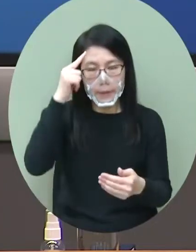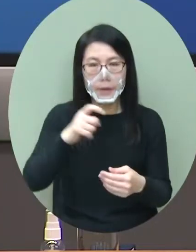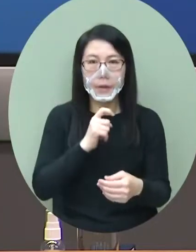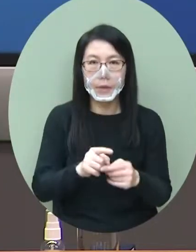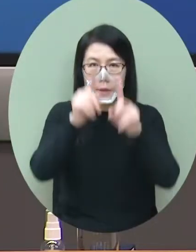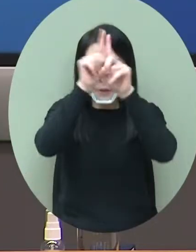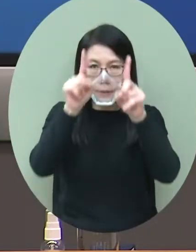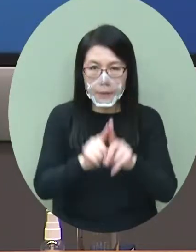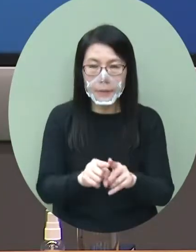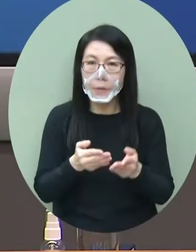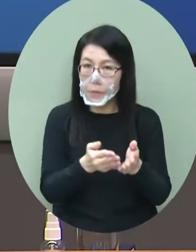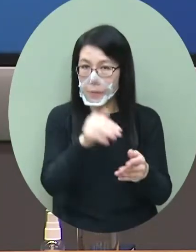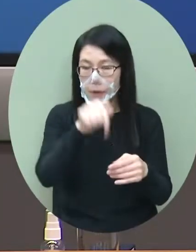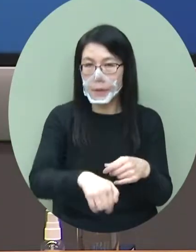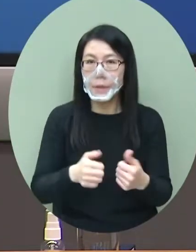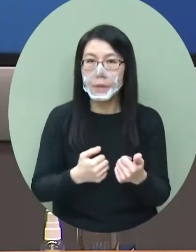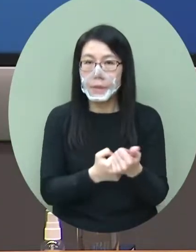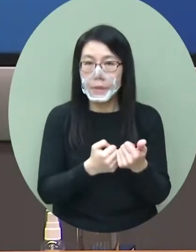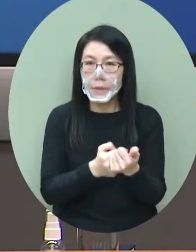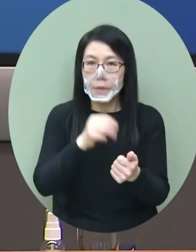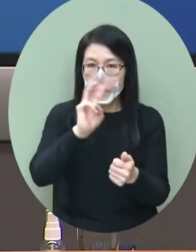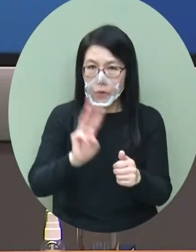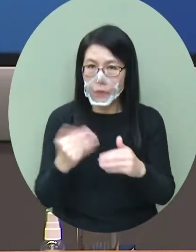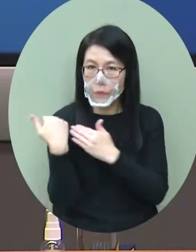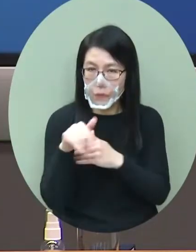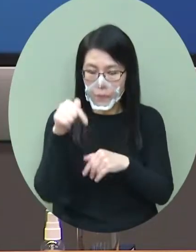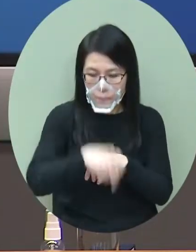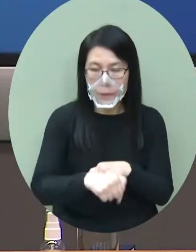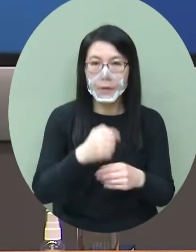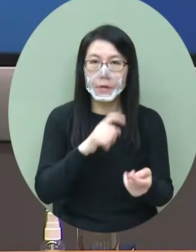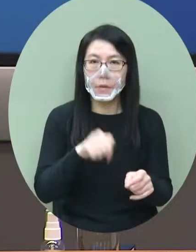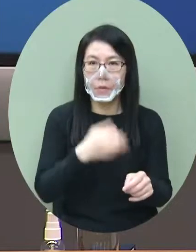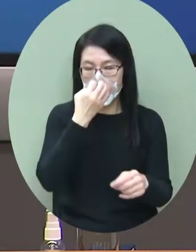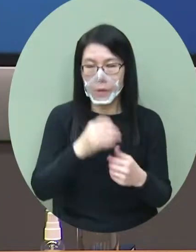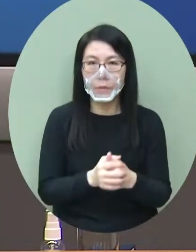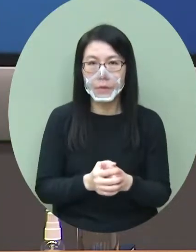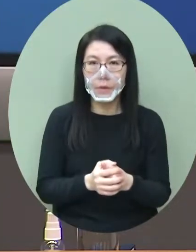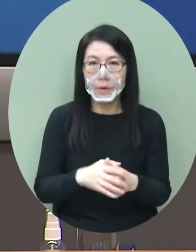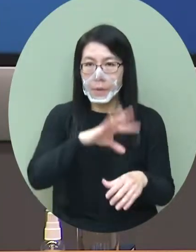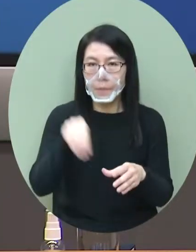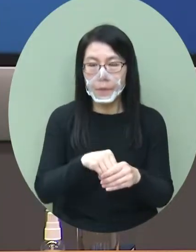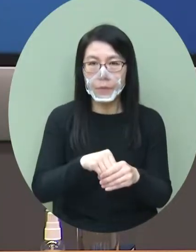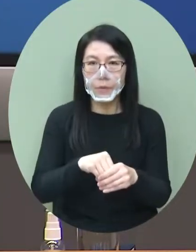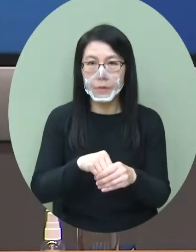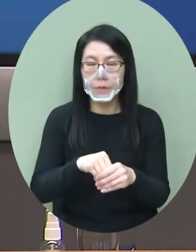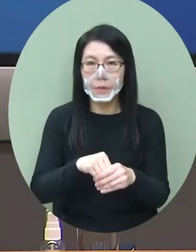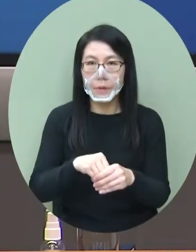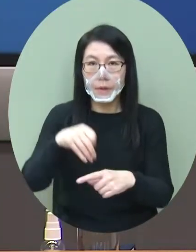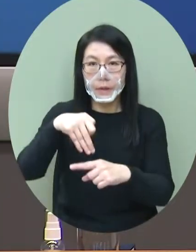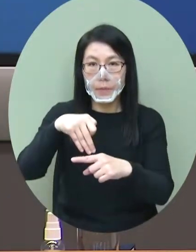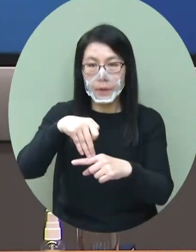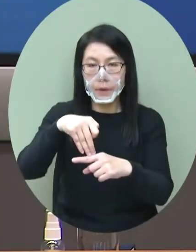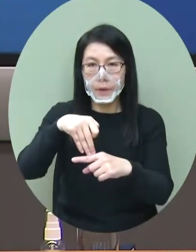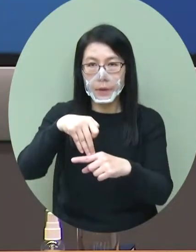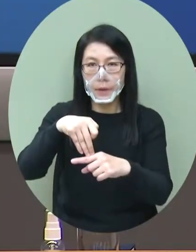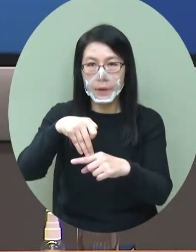们每天都有定时的航班支援这个水路货物的供应，其中包括了从